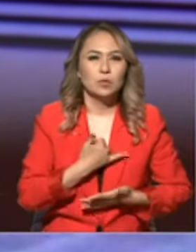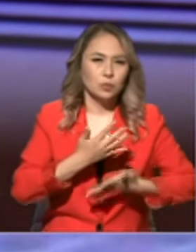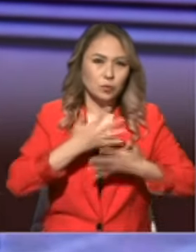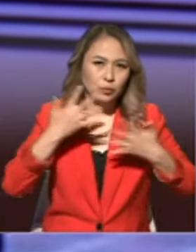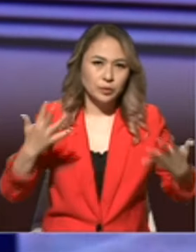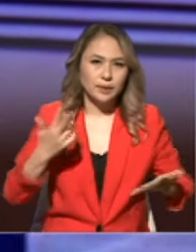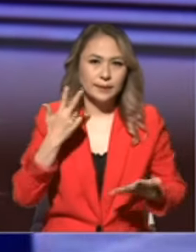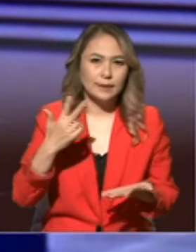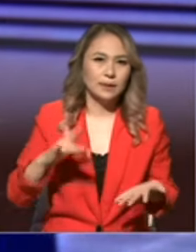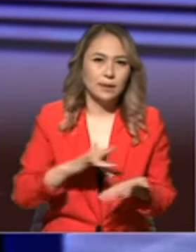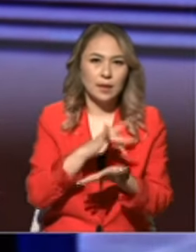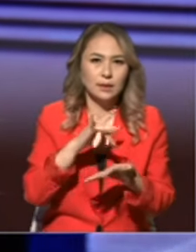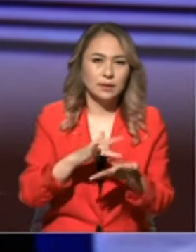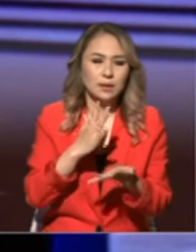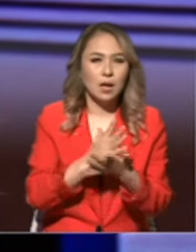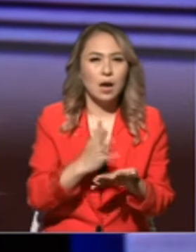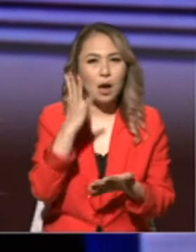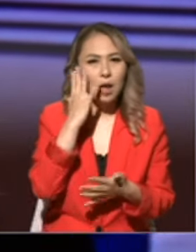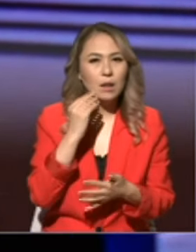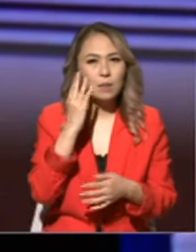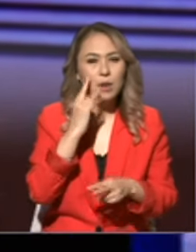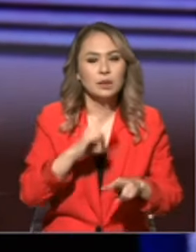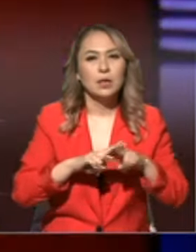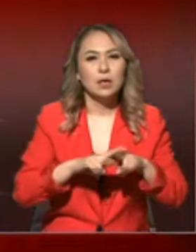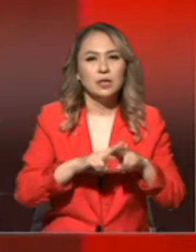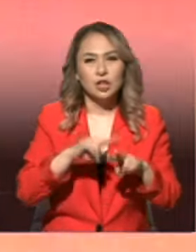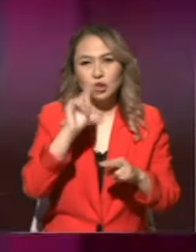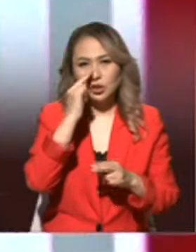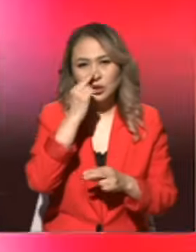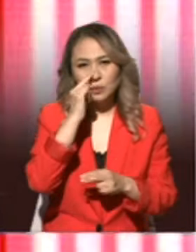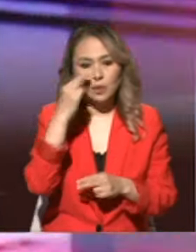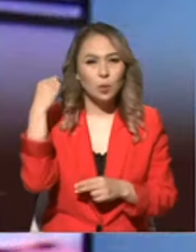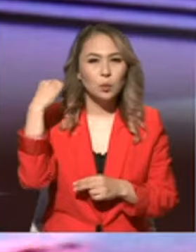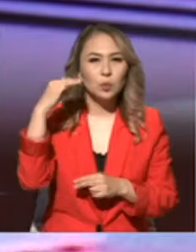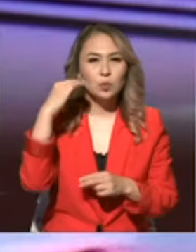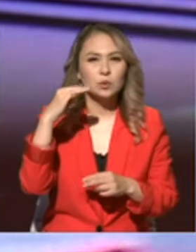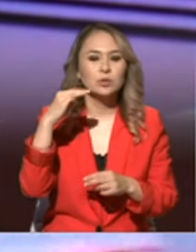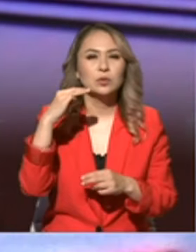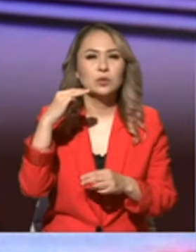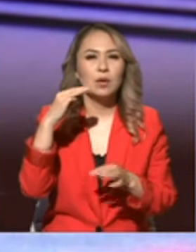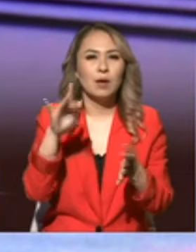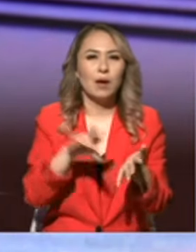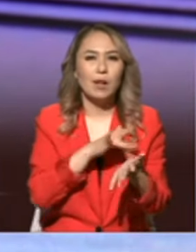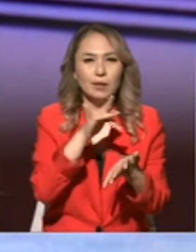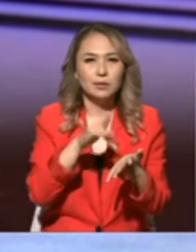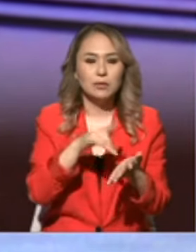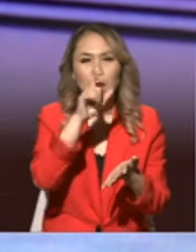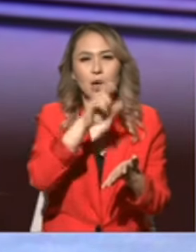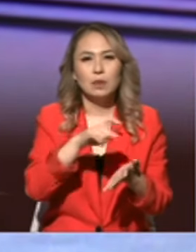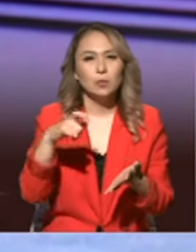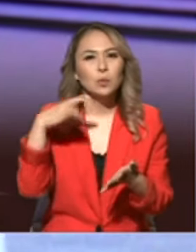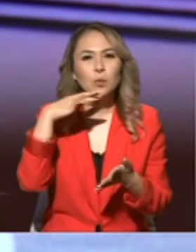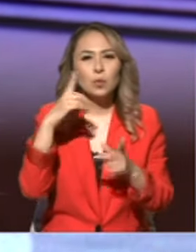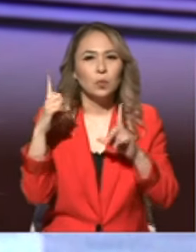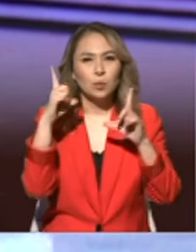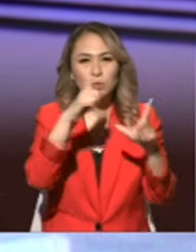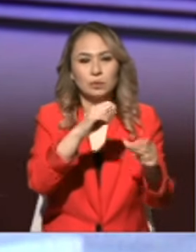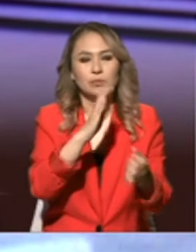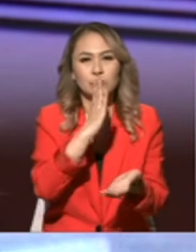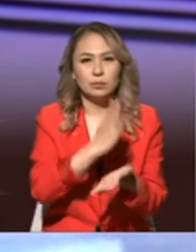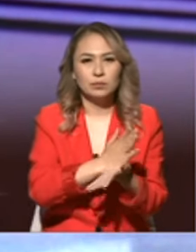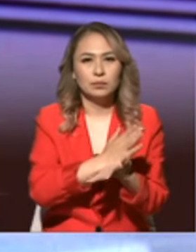үш қаламыз бар. Алматы, Астана, Шымкент, Түркістан қалалары бар. Соларға адамдар көптеп көшет. Ол